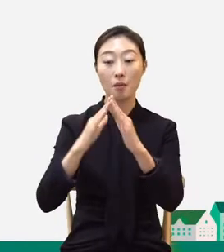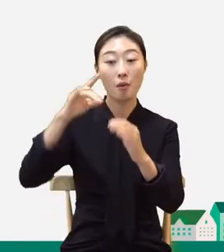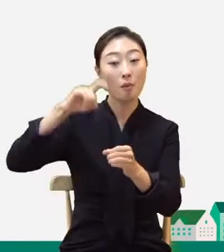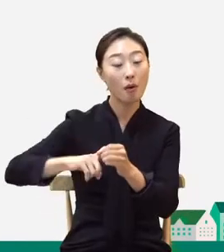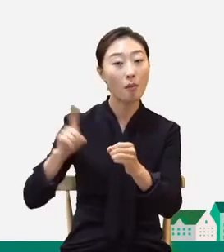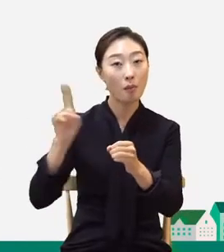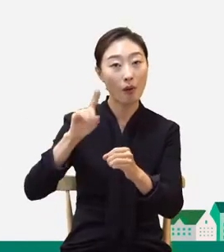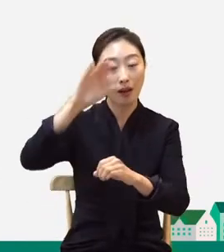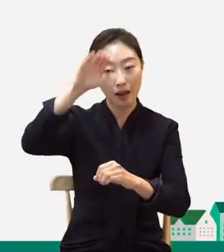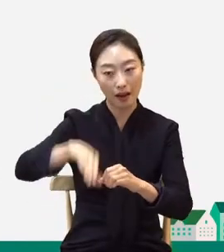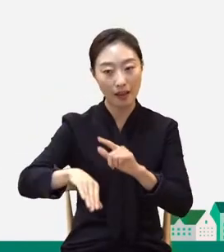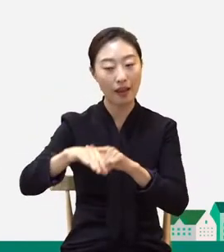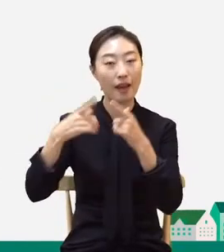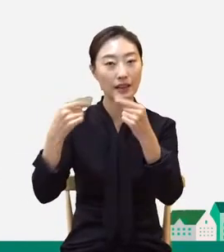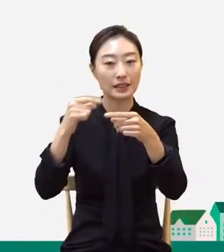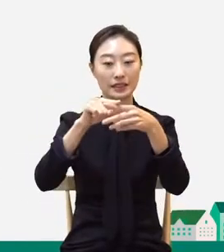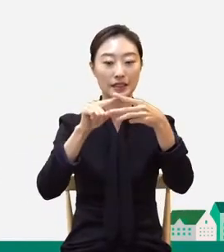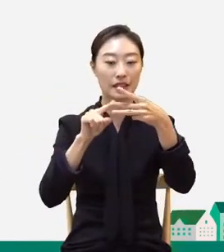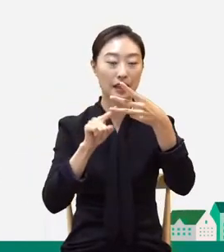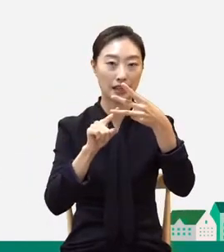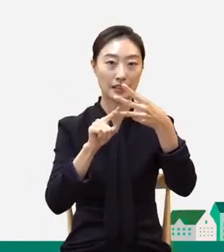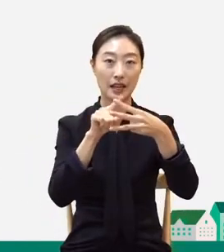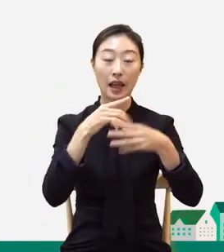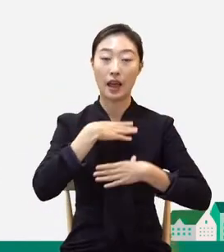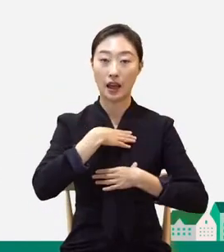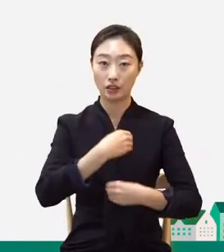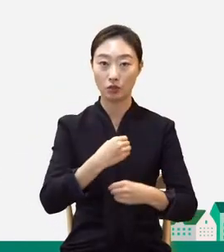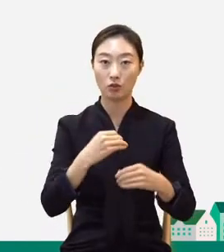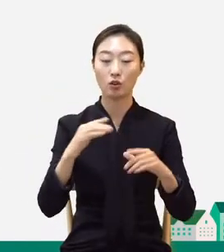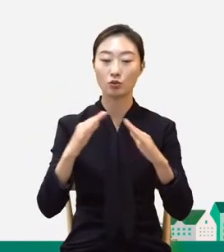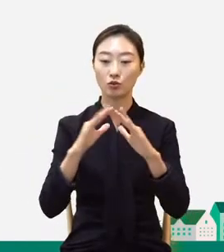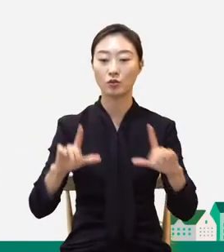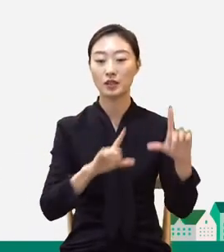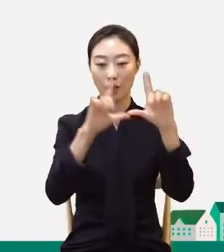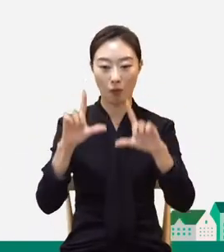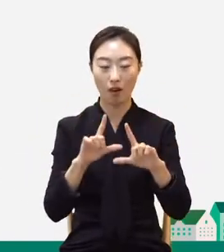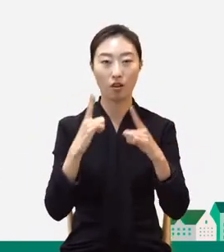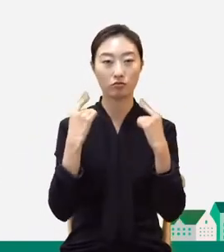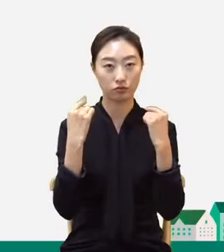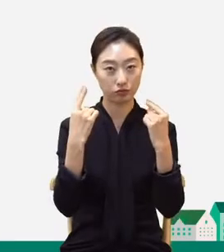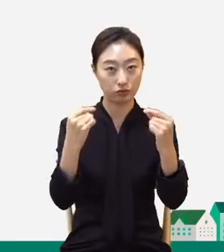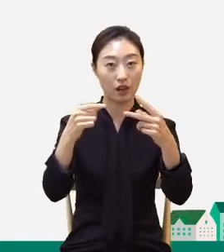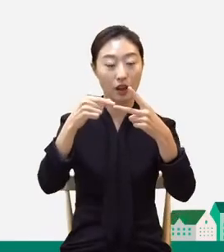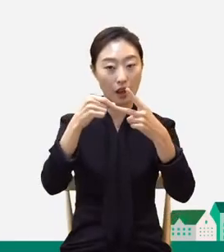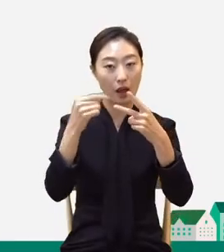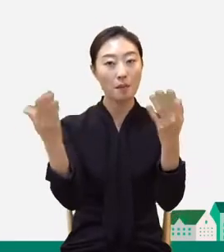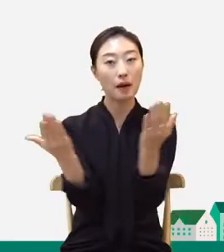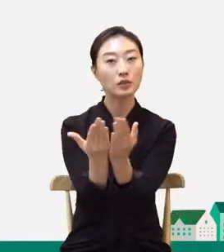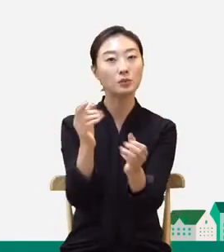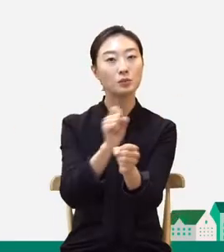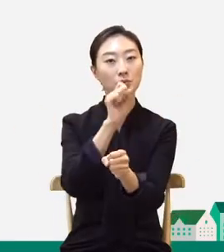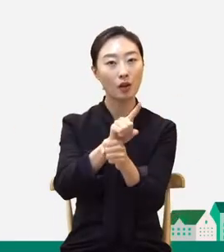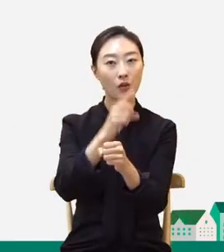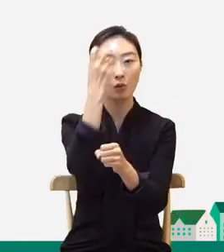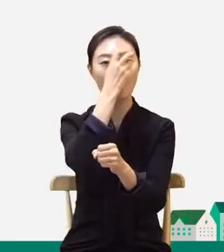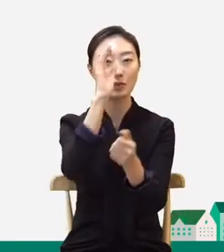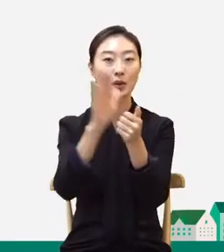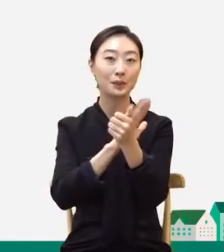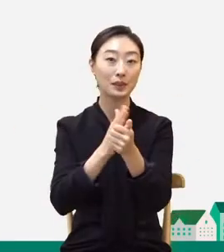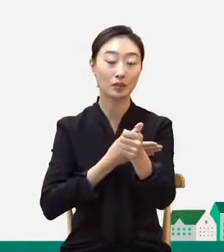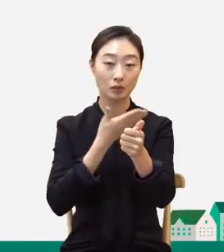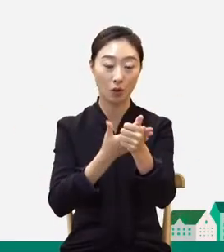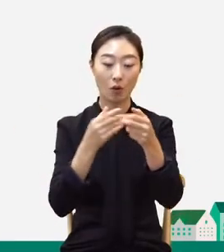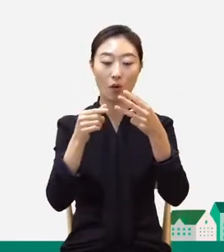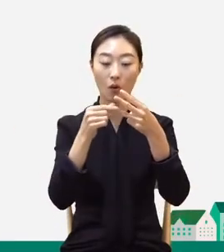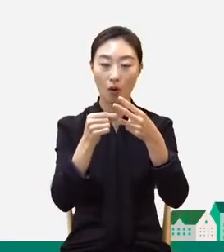목표는 아래와 같이 세 가지입니다. 안정적인 주거생활 유지, 맞춤형 돌봄 서비스 제공, 그리고